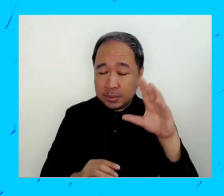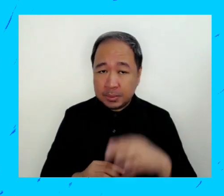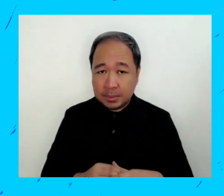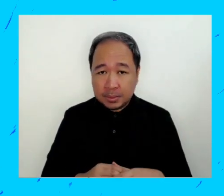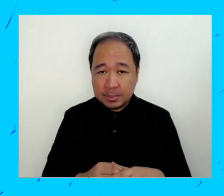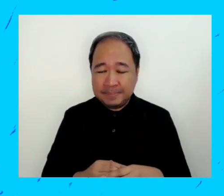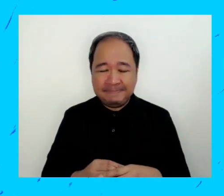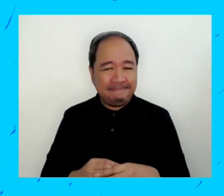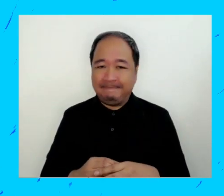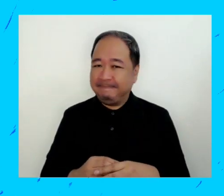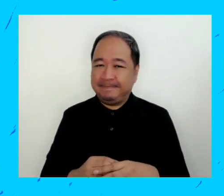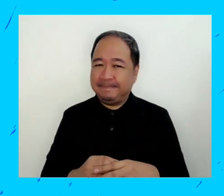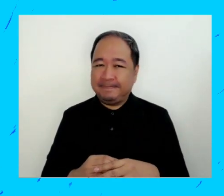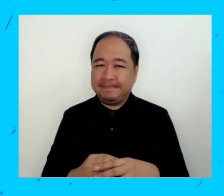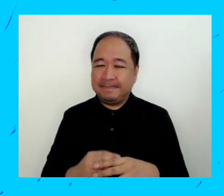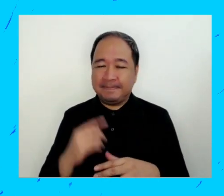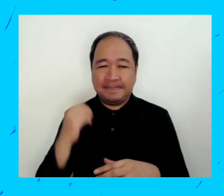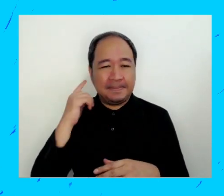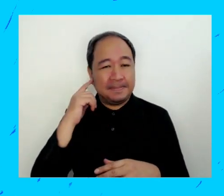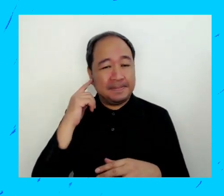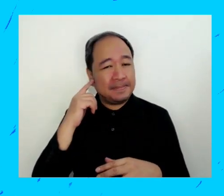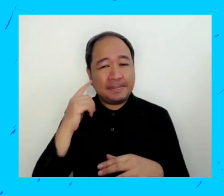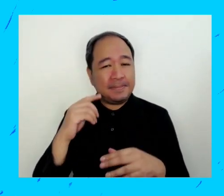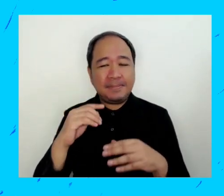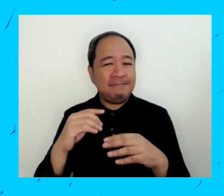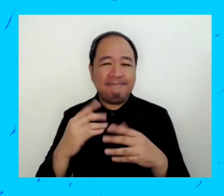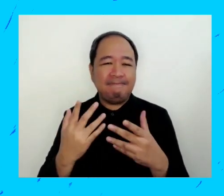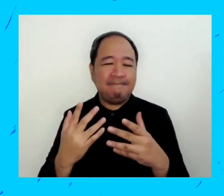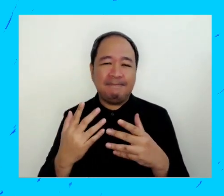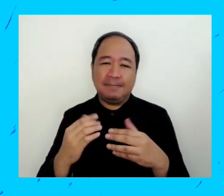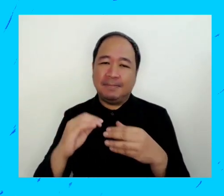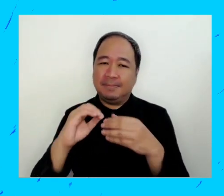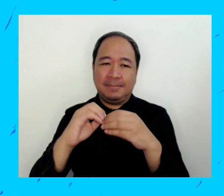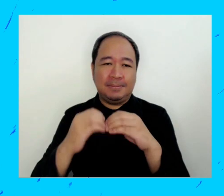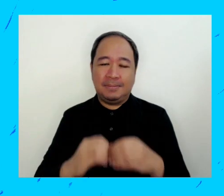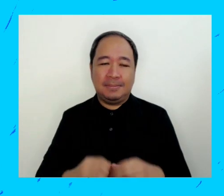C'est difficile de t'entendre.